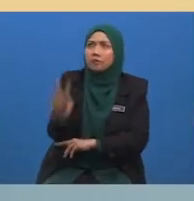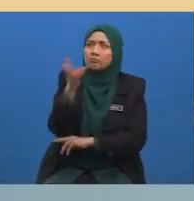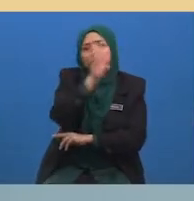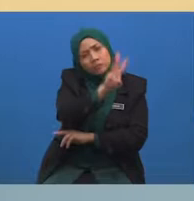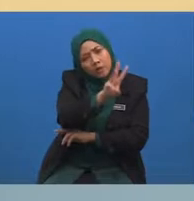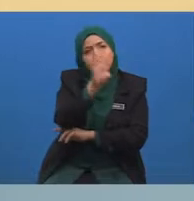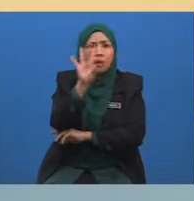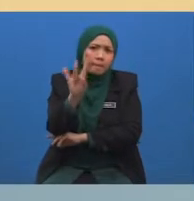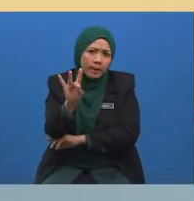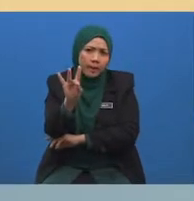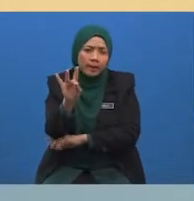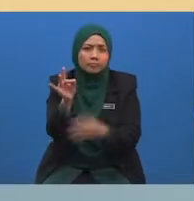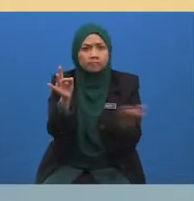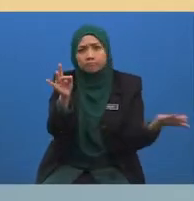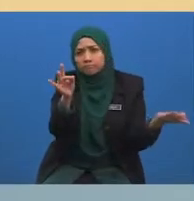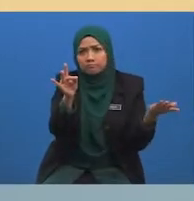68,